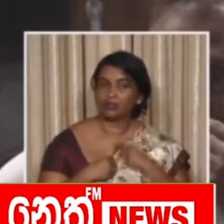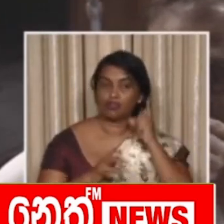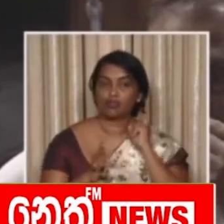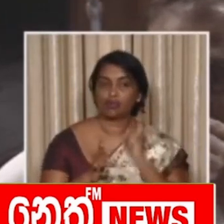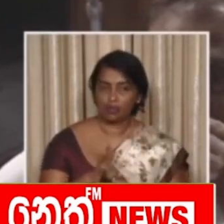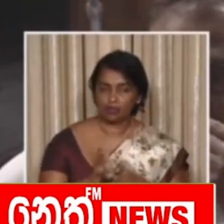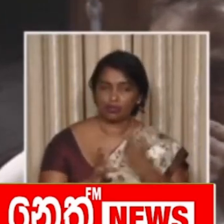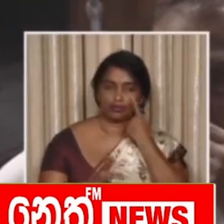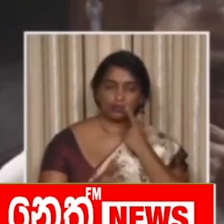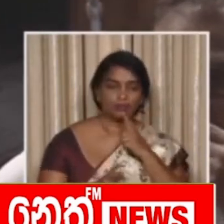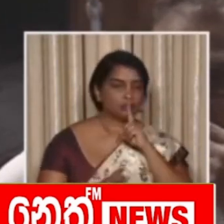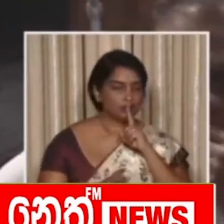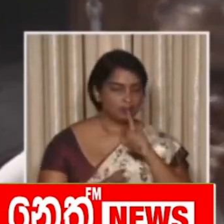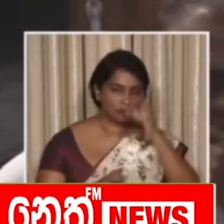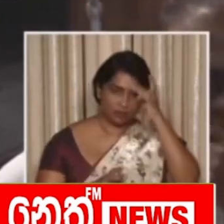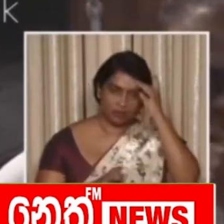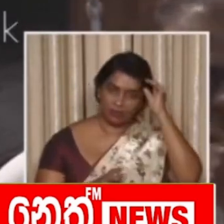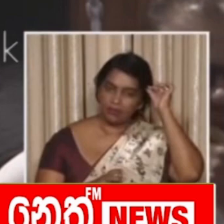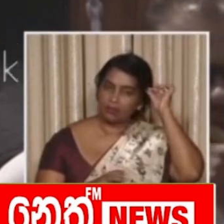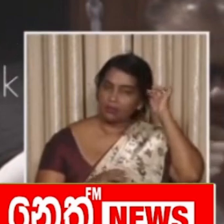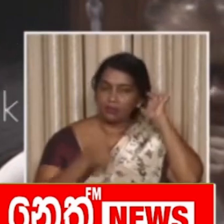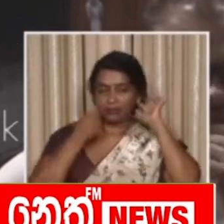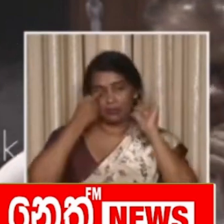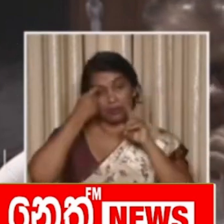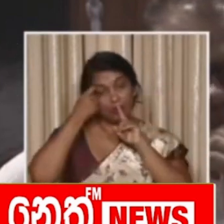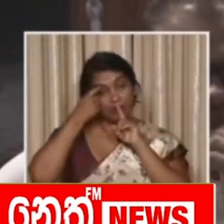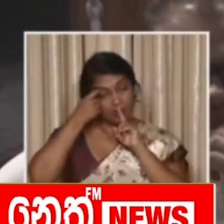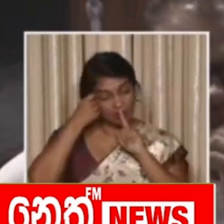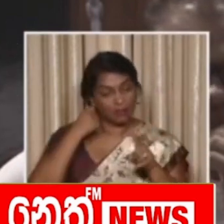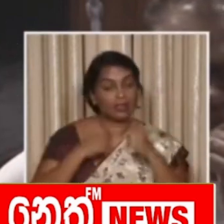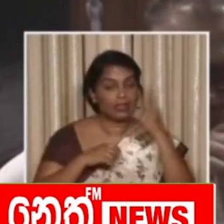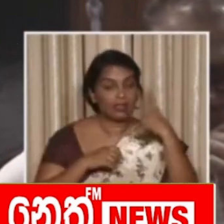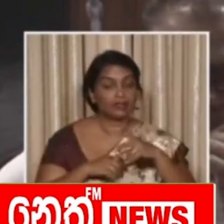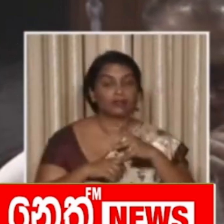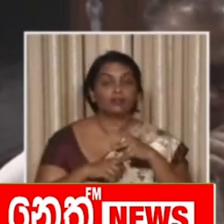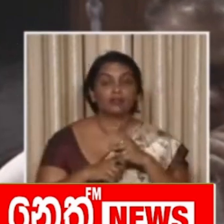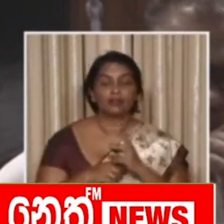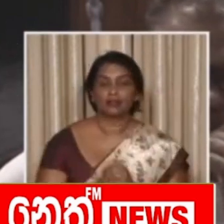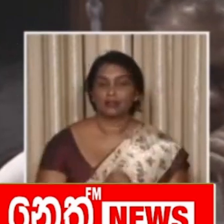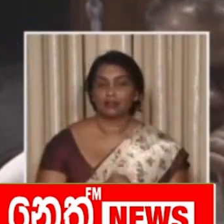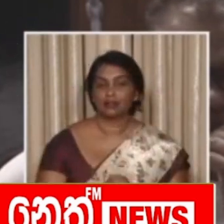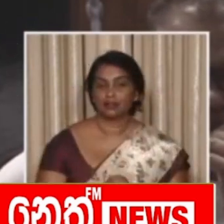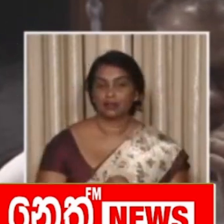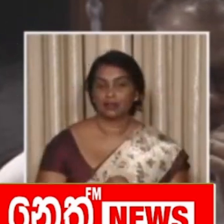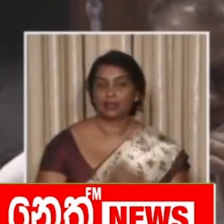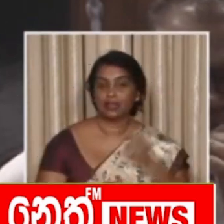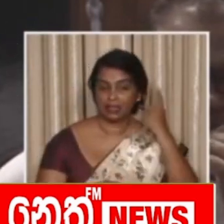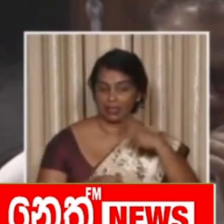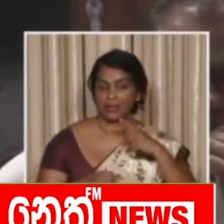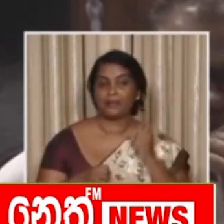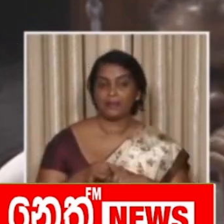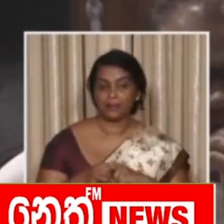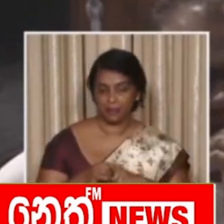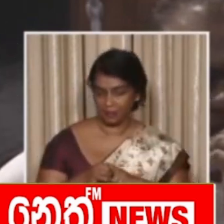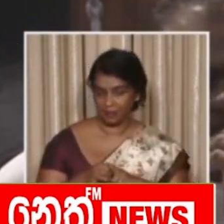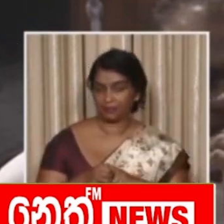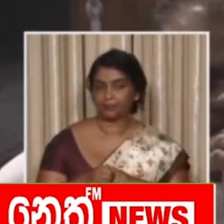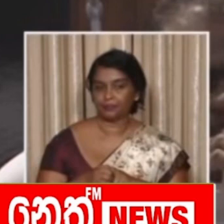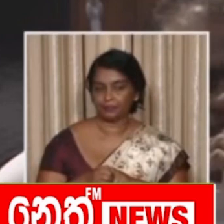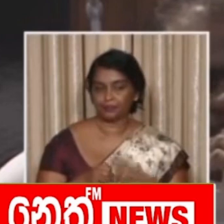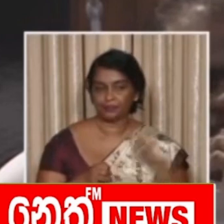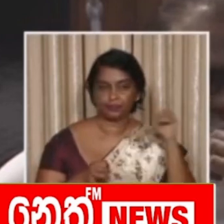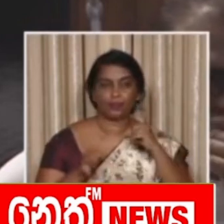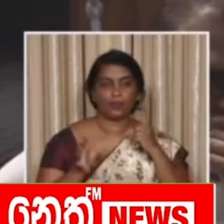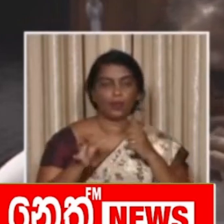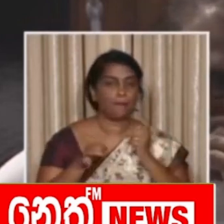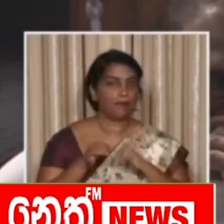සංවිධායකතුමාට කනගාටු පළ කරන ගමන්ම මම මේ ඉදිරිපත් කරන්න යන්නේ දෙවෙනි කතාව දෙවෙනි ප්‍රශ්නේ නියෝජ්‍ය කතානායකතුමනි පළවෙනි ප්‍රශ්න